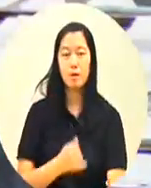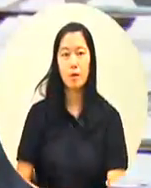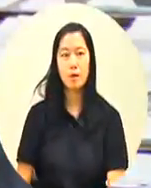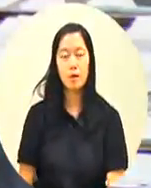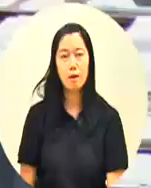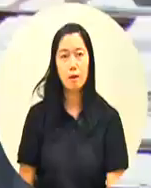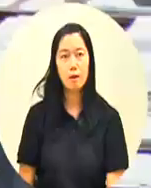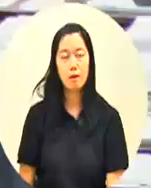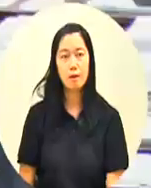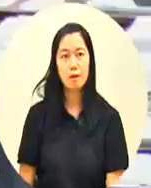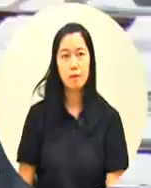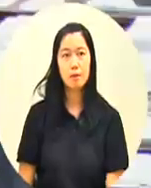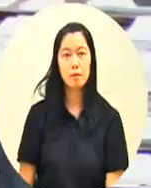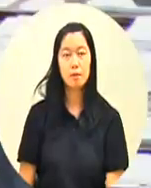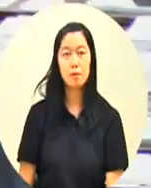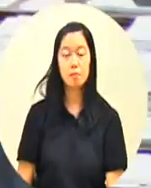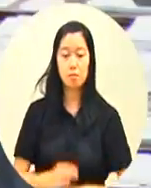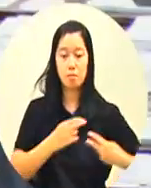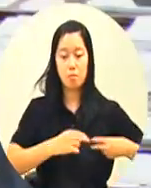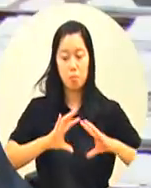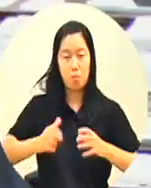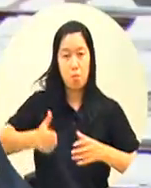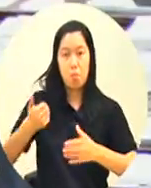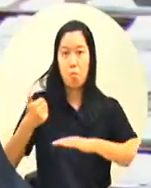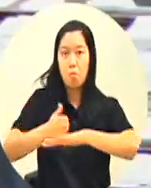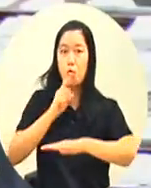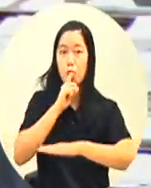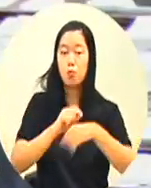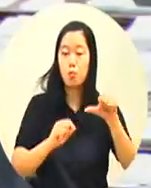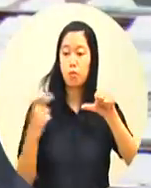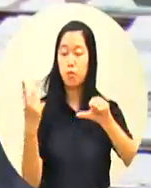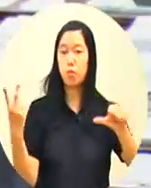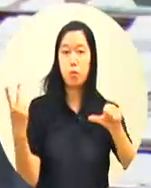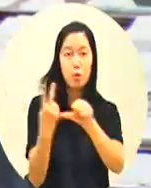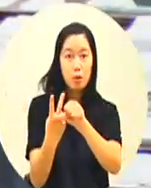刚看，其实小英政府里面讲到五加二，其实过去讲